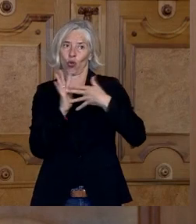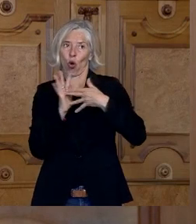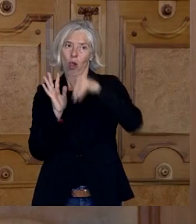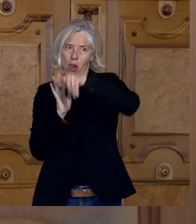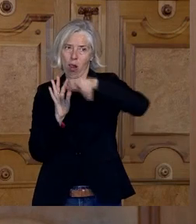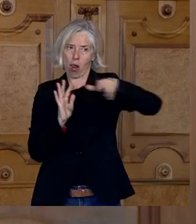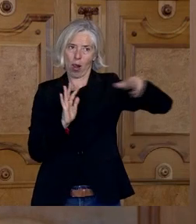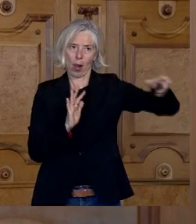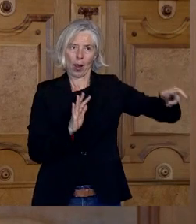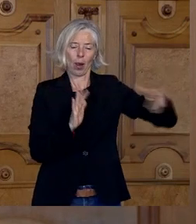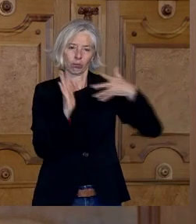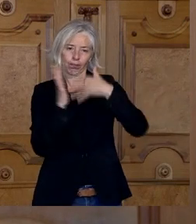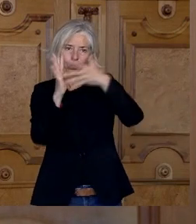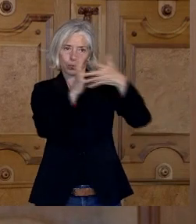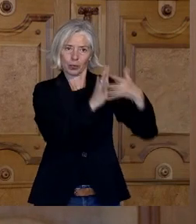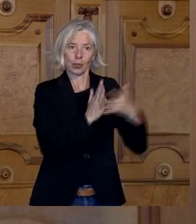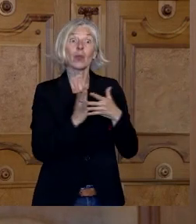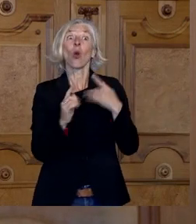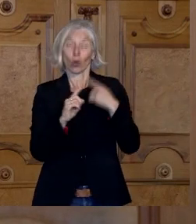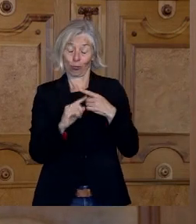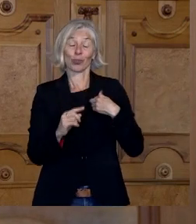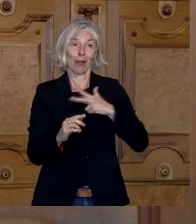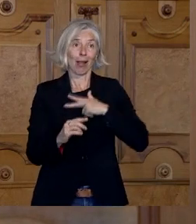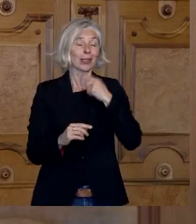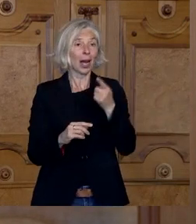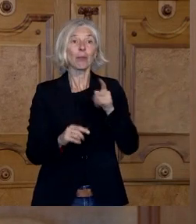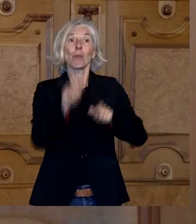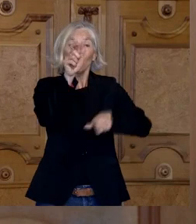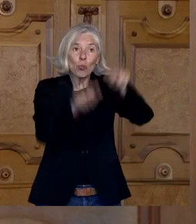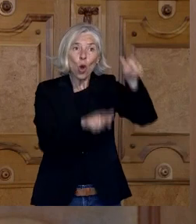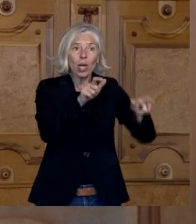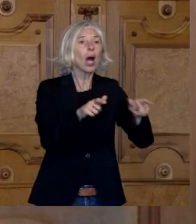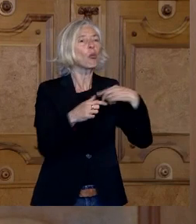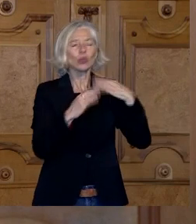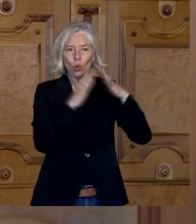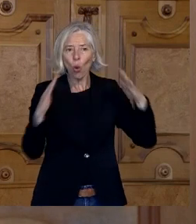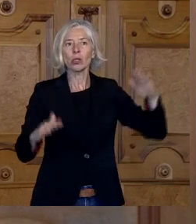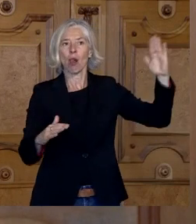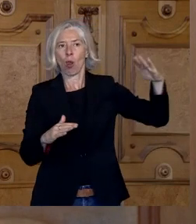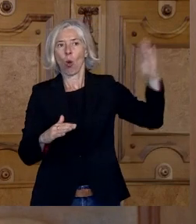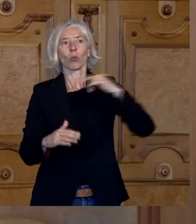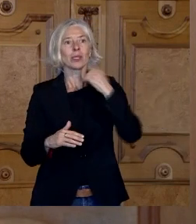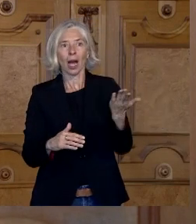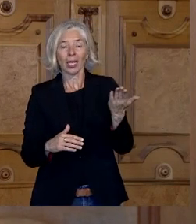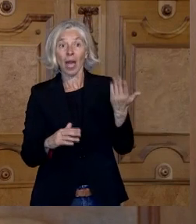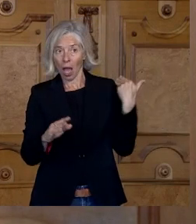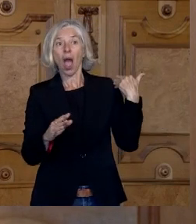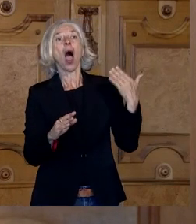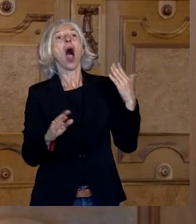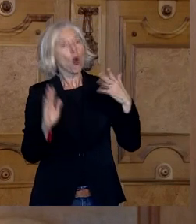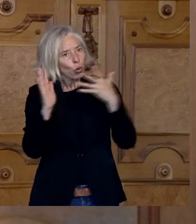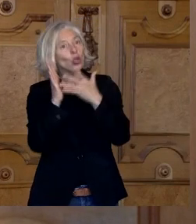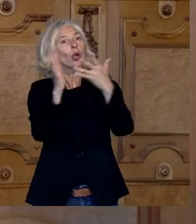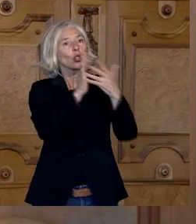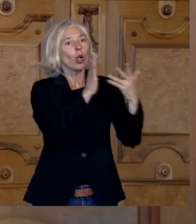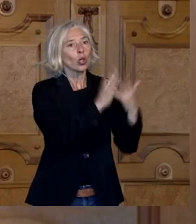auch ausdrücklich mal ein Lob an die Bürgerinnen und Bürger richten. Es gab keinerlei Verstöße, die hier mit einer Ordnungswidrigkeit geahndet werden mussten. Das Einzige, was